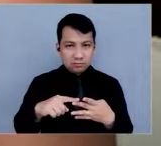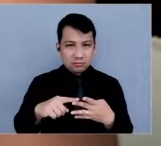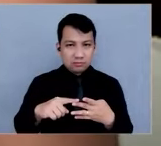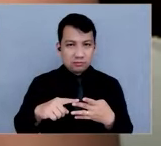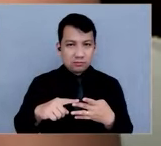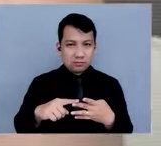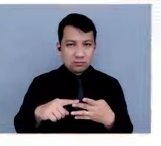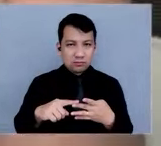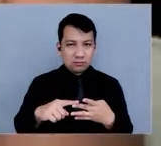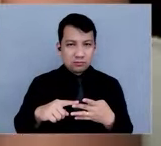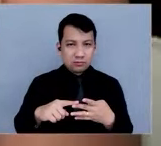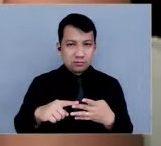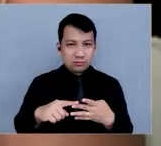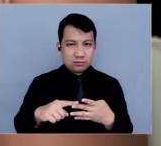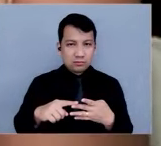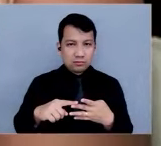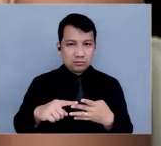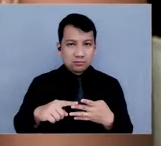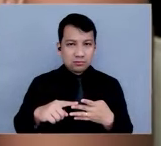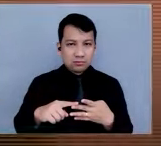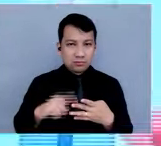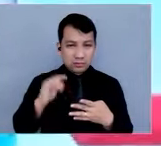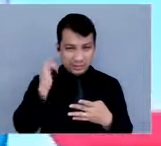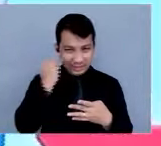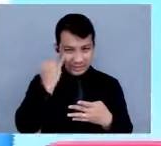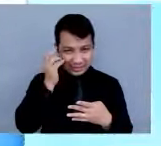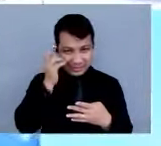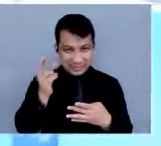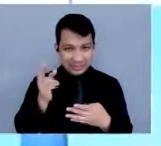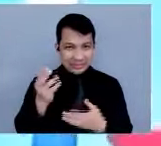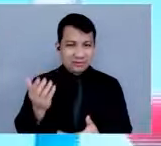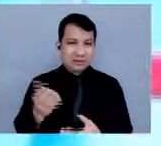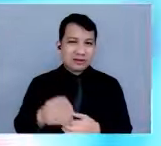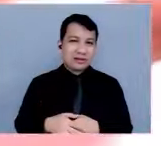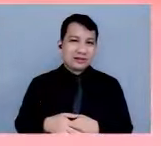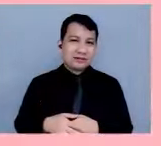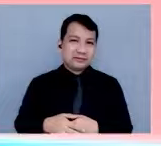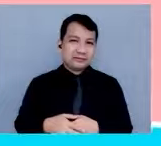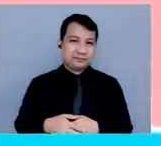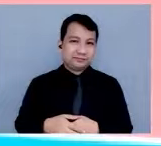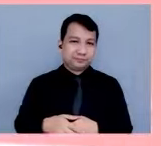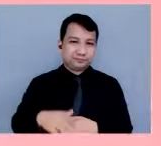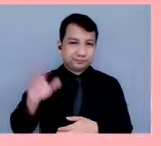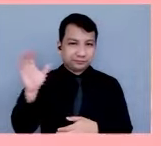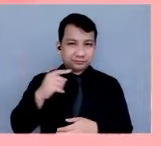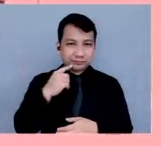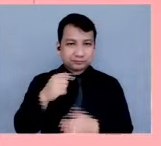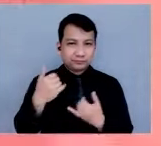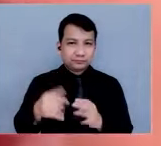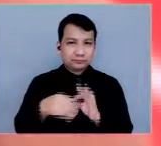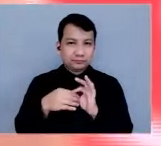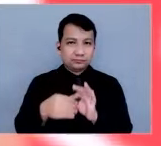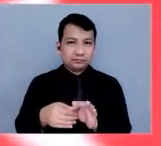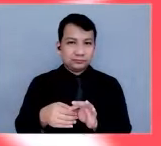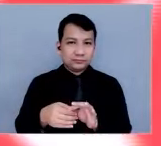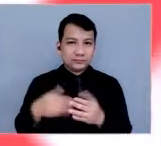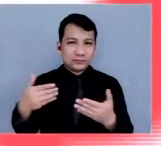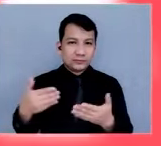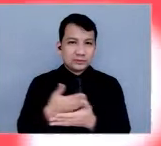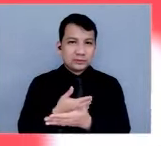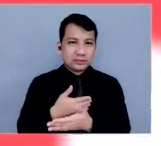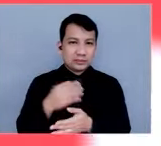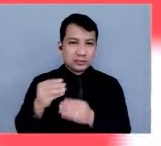would be Jericho. Ang nag-udyok daw sa volleyball star na mag-showbiz ay ang bago niyang manager na si